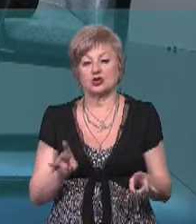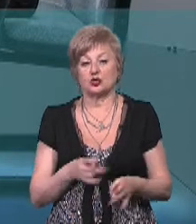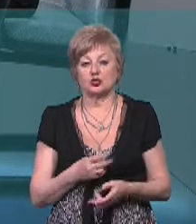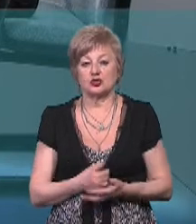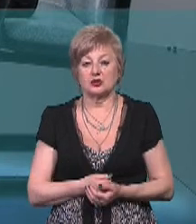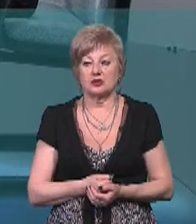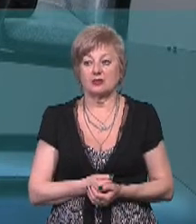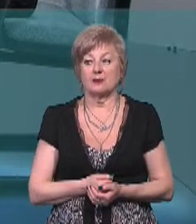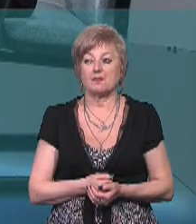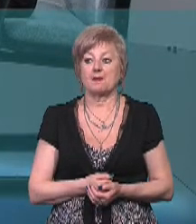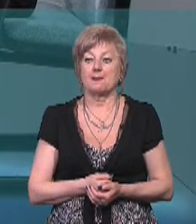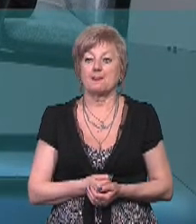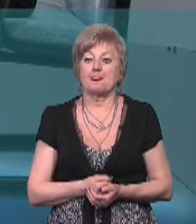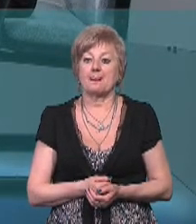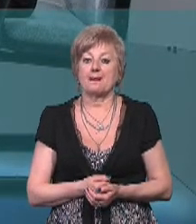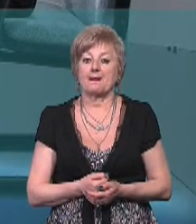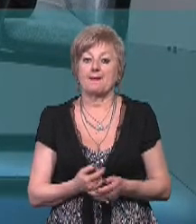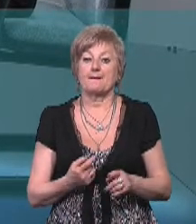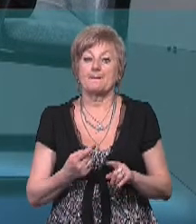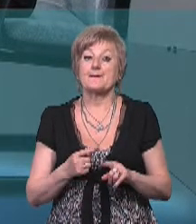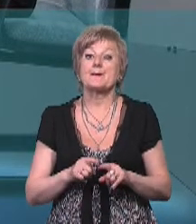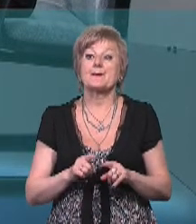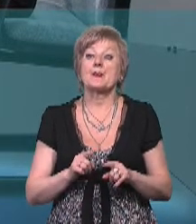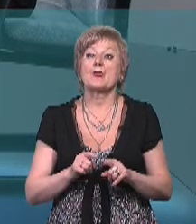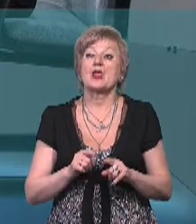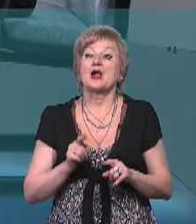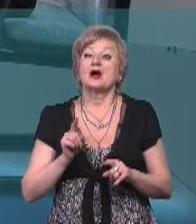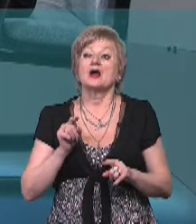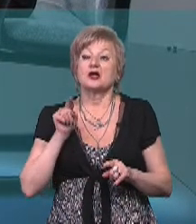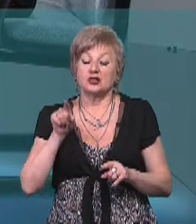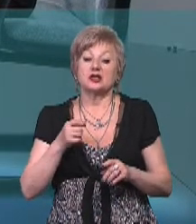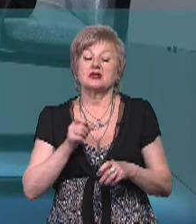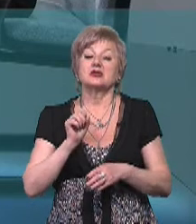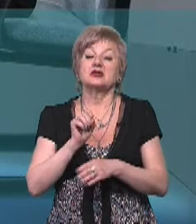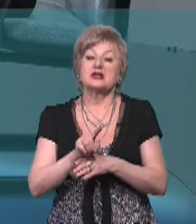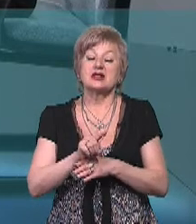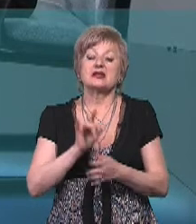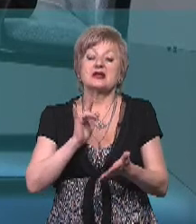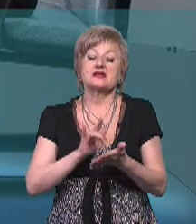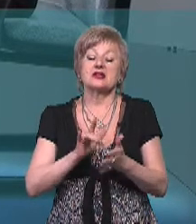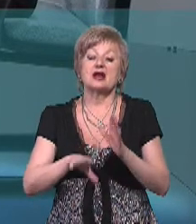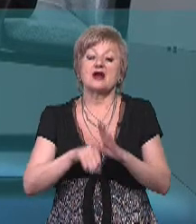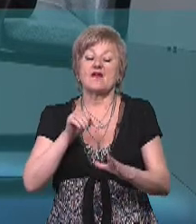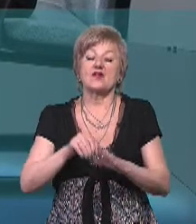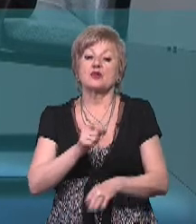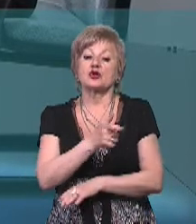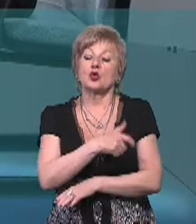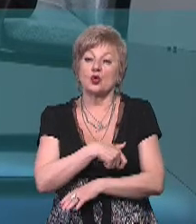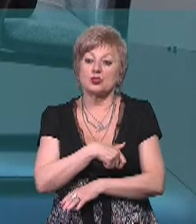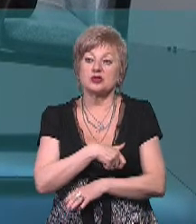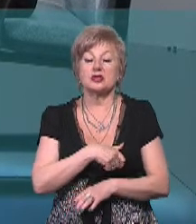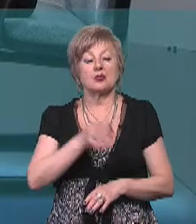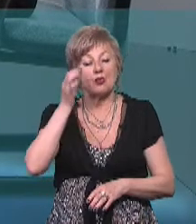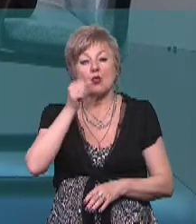їм призначили ці вибори згідно розпорядження Кабінету міністрів, так? Ні, їх призначила Центральна виборча комісія. Пам'ятаємо, що в